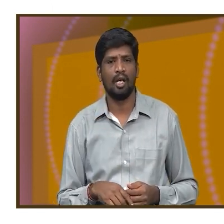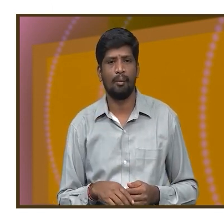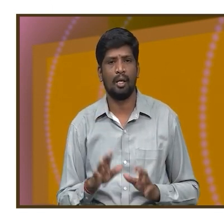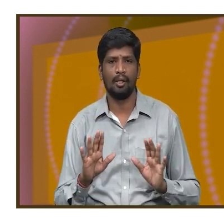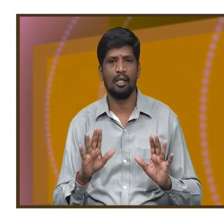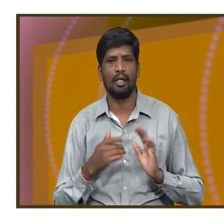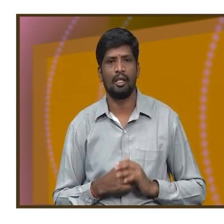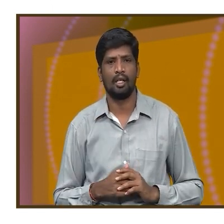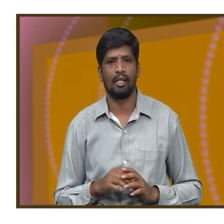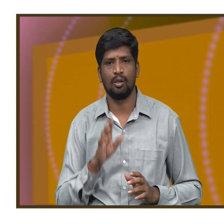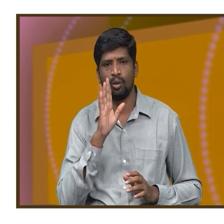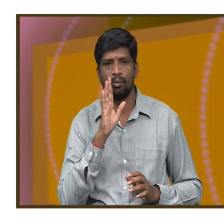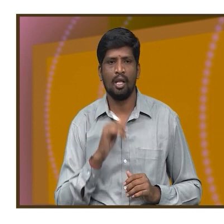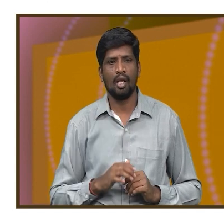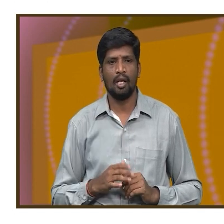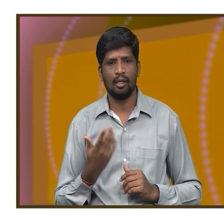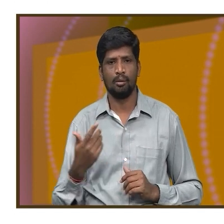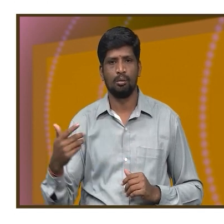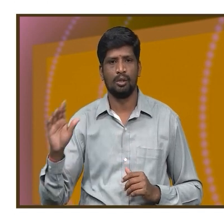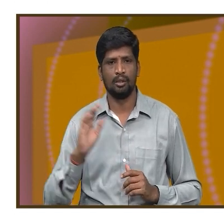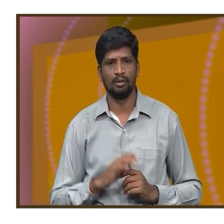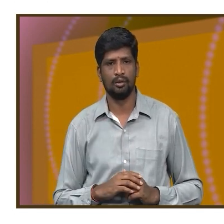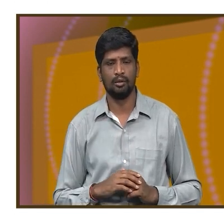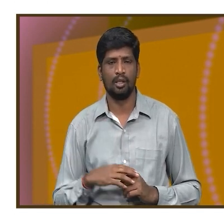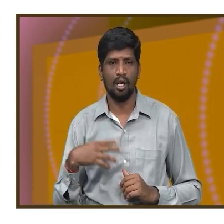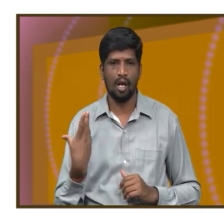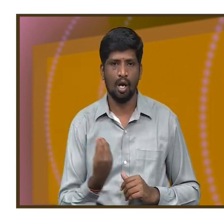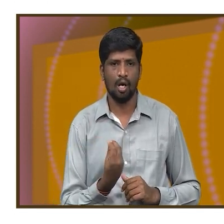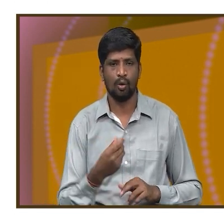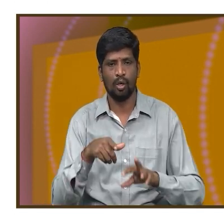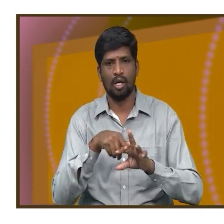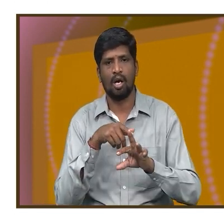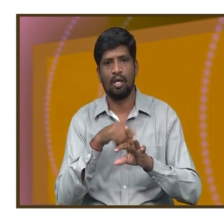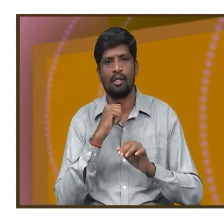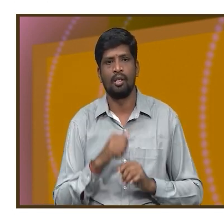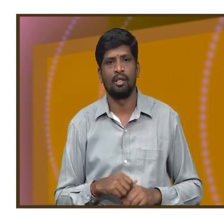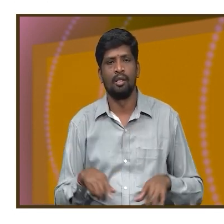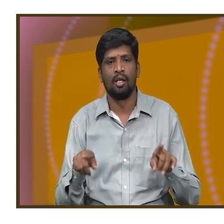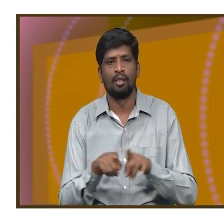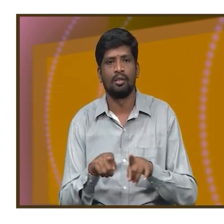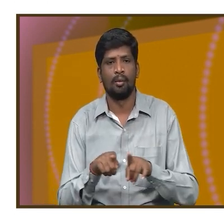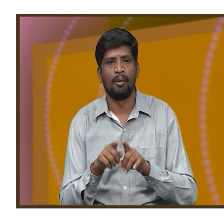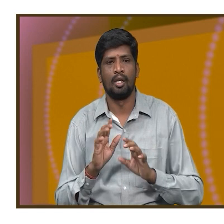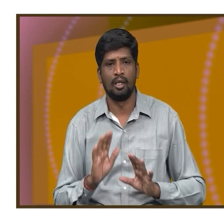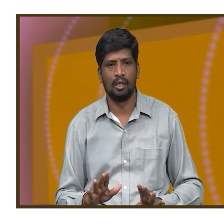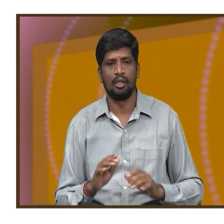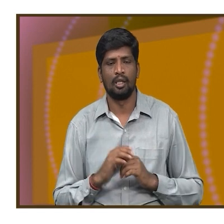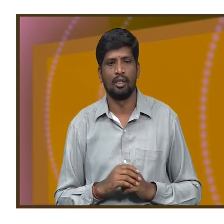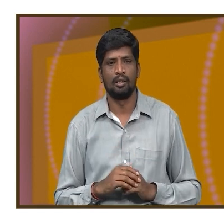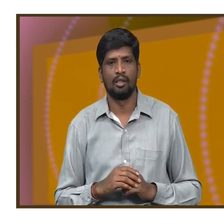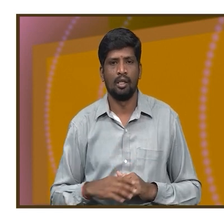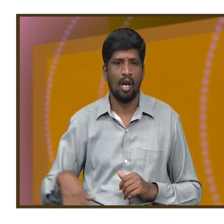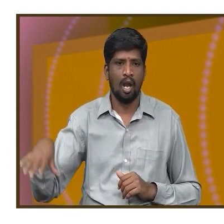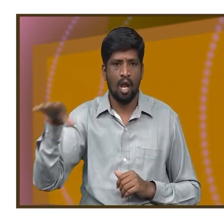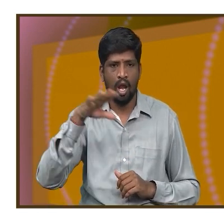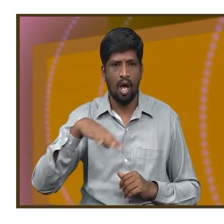அப்படியா என்று சொல்லி என்னை சீராள் போகிறாள். எல்லாருடைய காலினிக்கும் அந்த கால்களுக்கும் இந்த காலணி பொருந்துகிறது, எல்லாருடைய